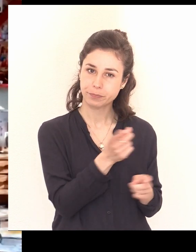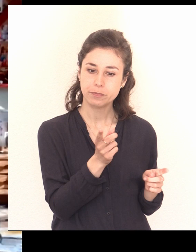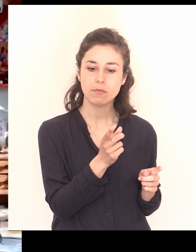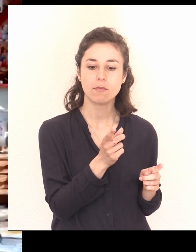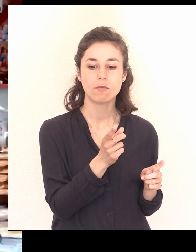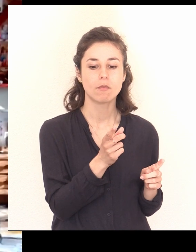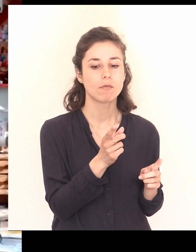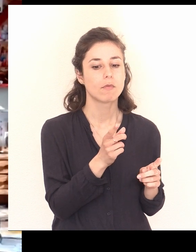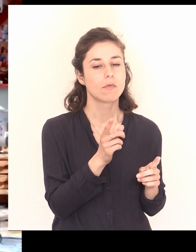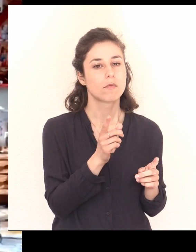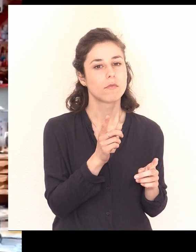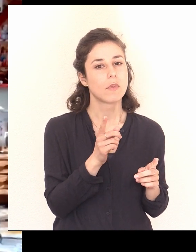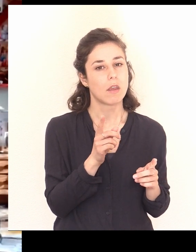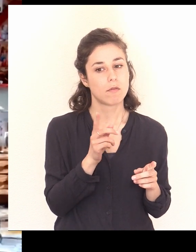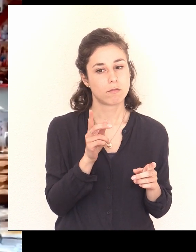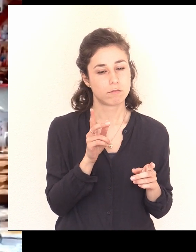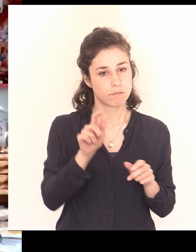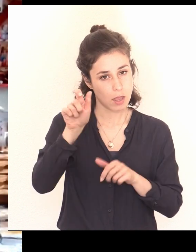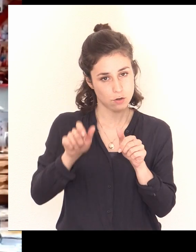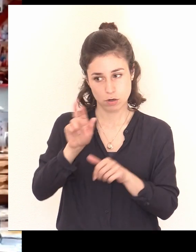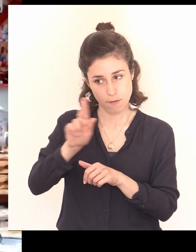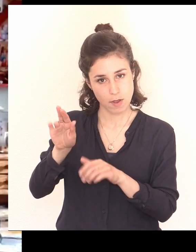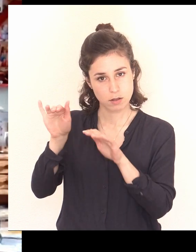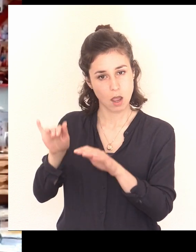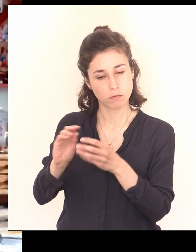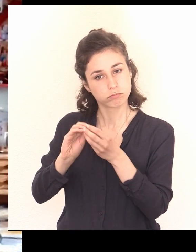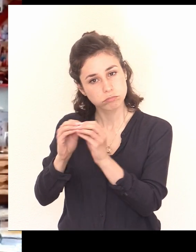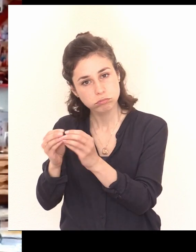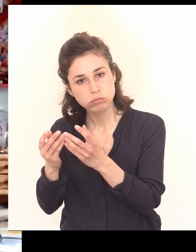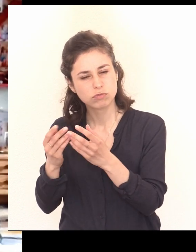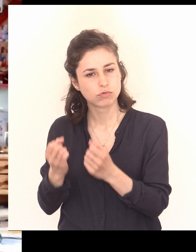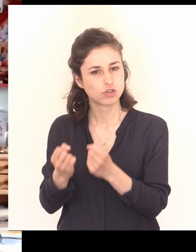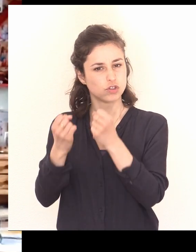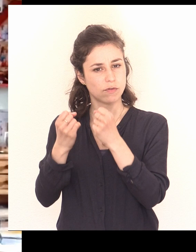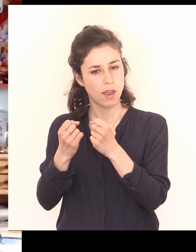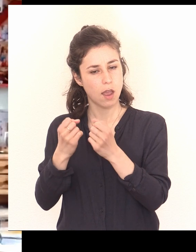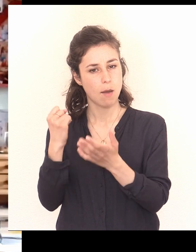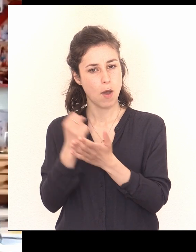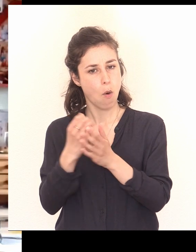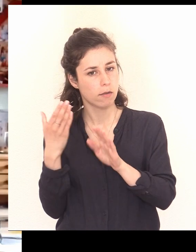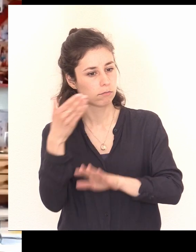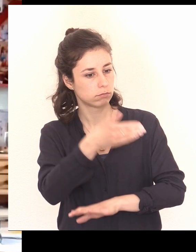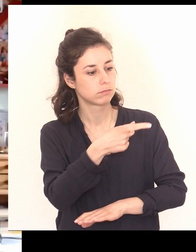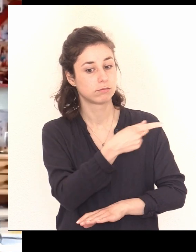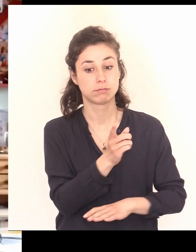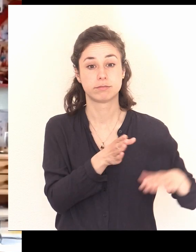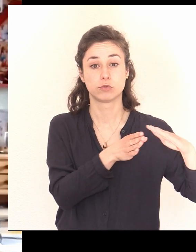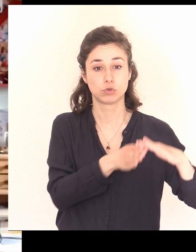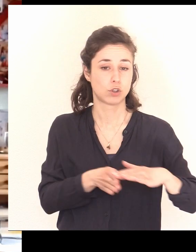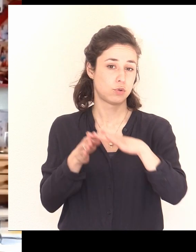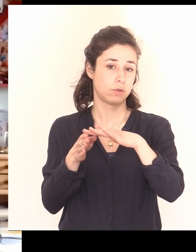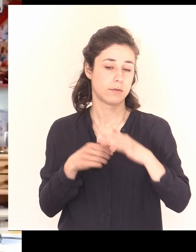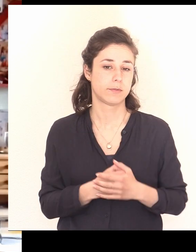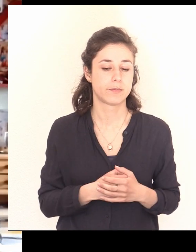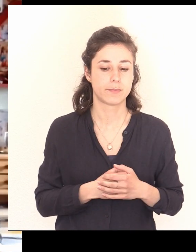die gerade eben für Menschen, die Schwierigkeiten haben, bei Behördengängen